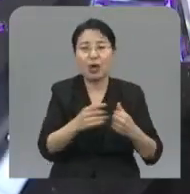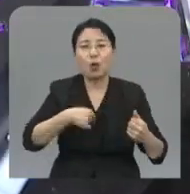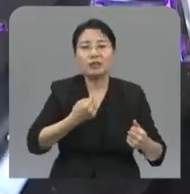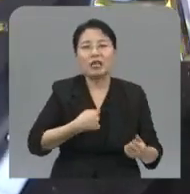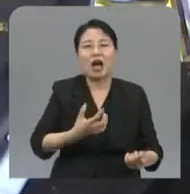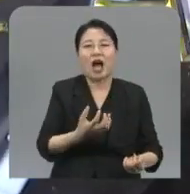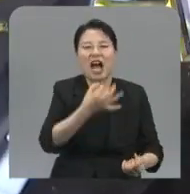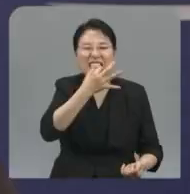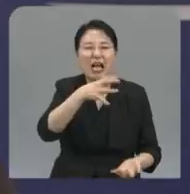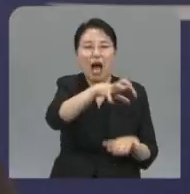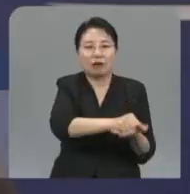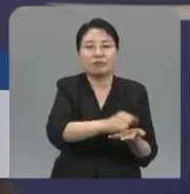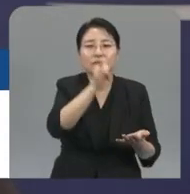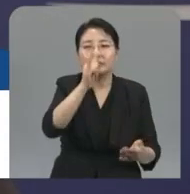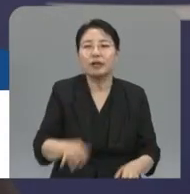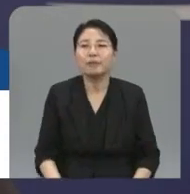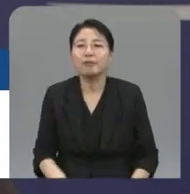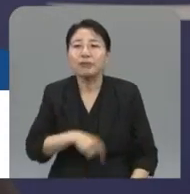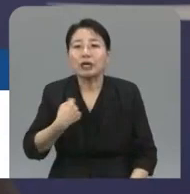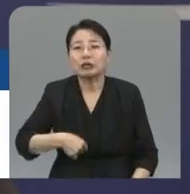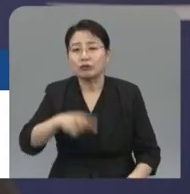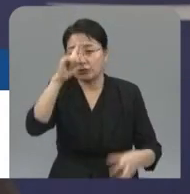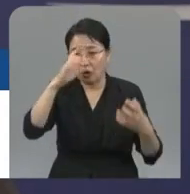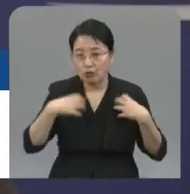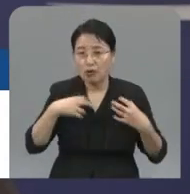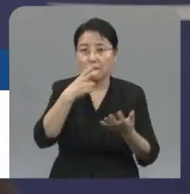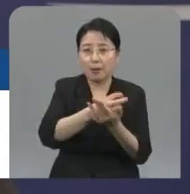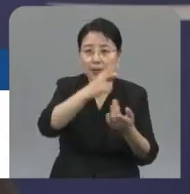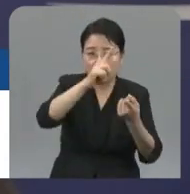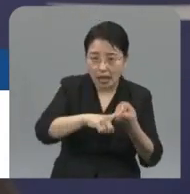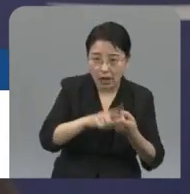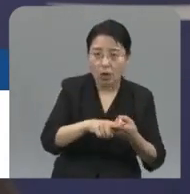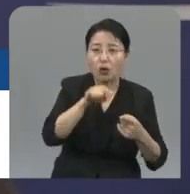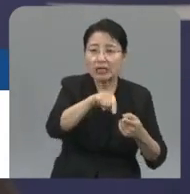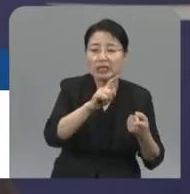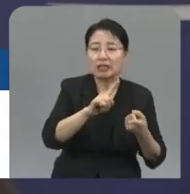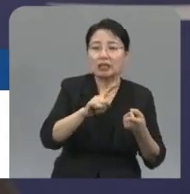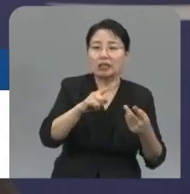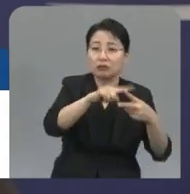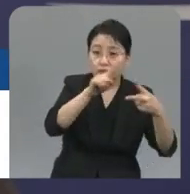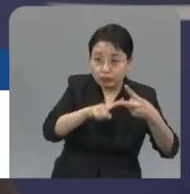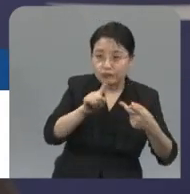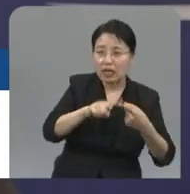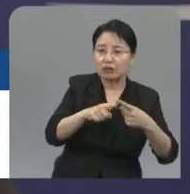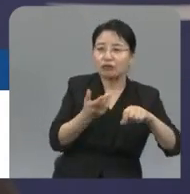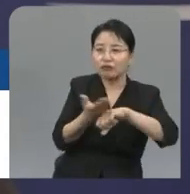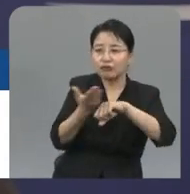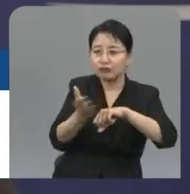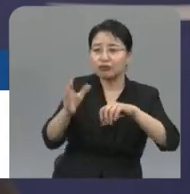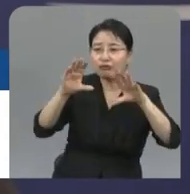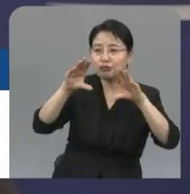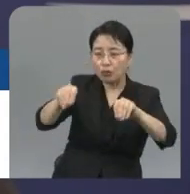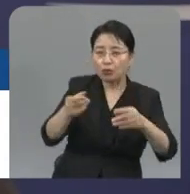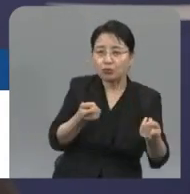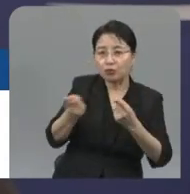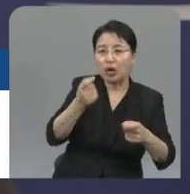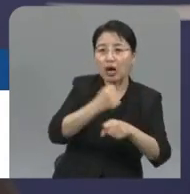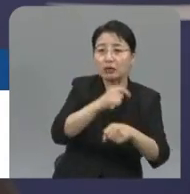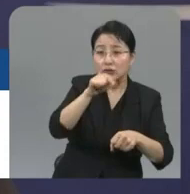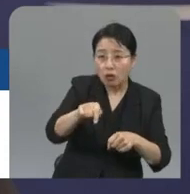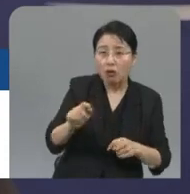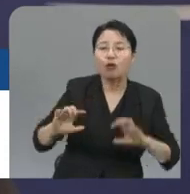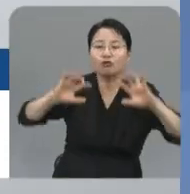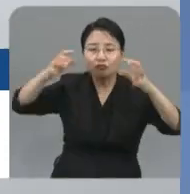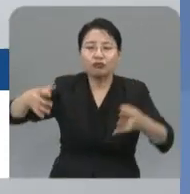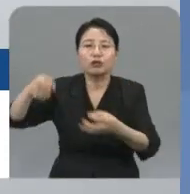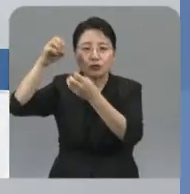Quốc Mao Ninh nhận định việc chính phủ nước này ban lệnh cấm xuất khẩu đối với các mặt hàng liên quan là phù hợp với luật pháp quốc tế và không nhắm vào quốc gia